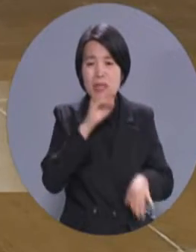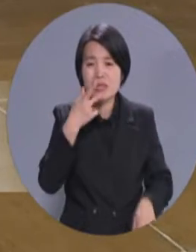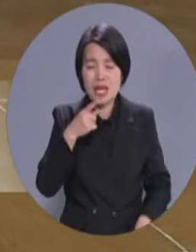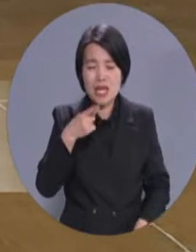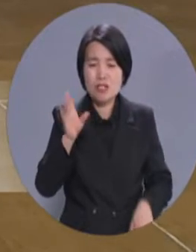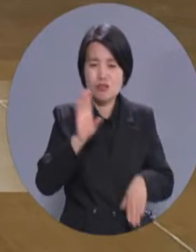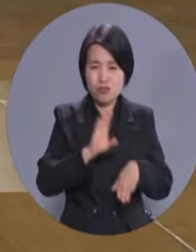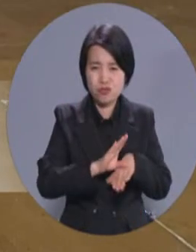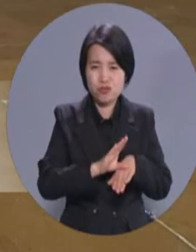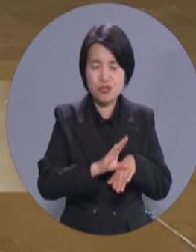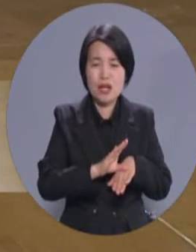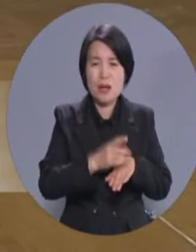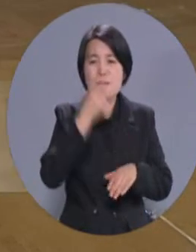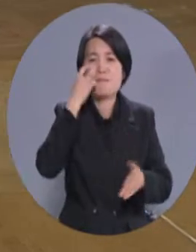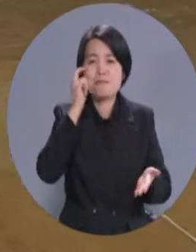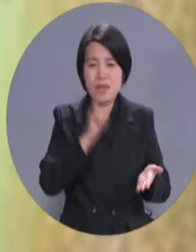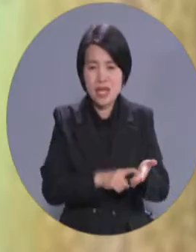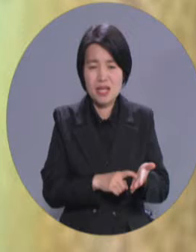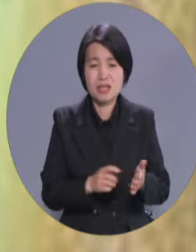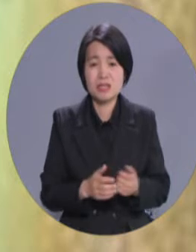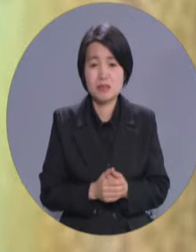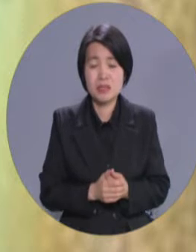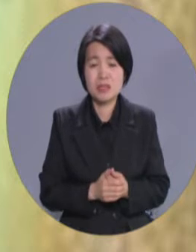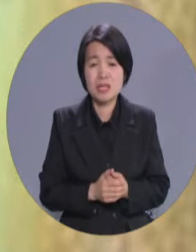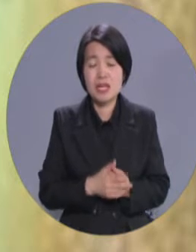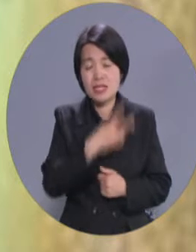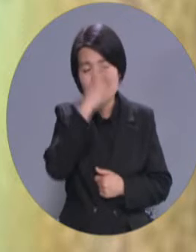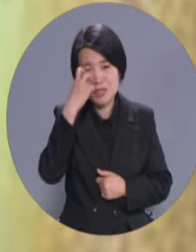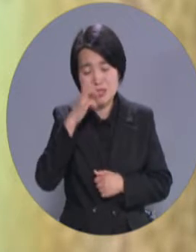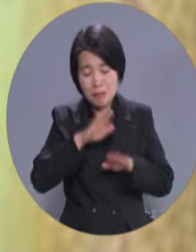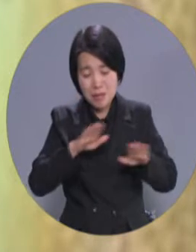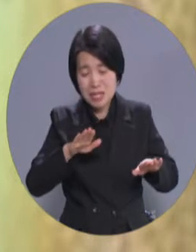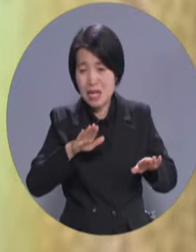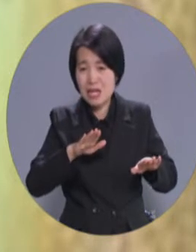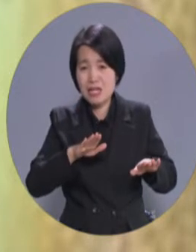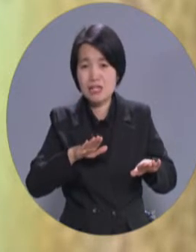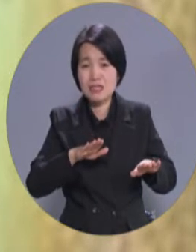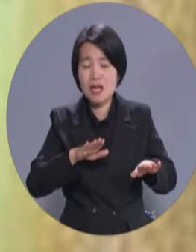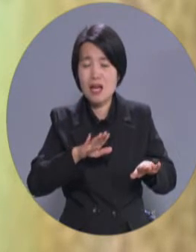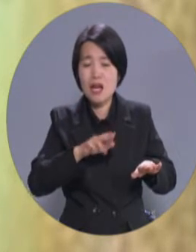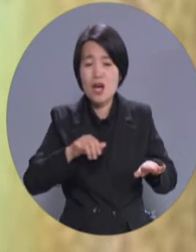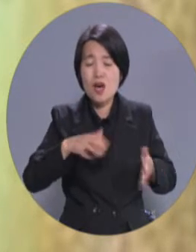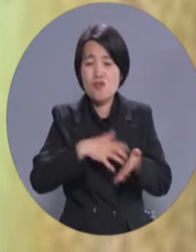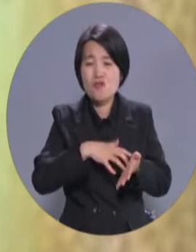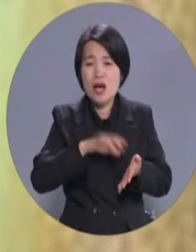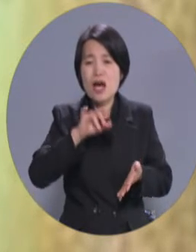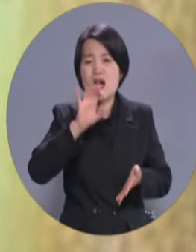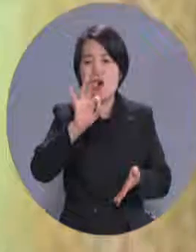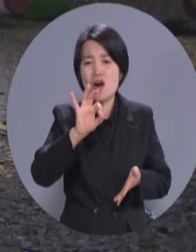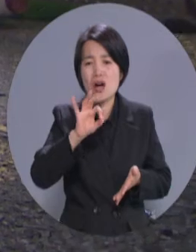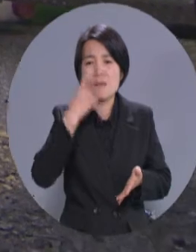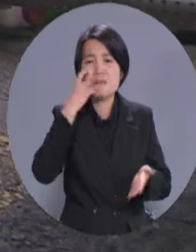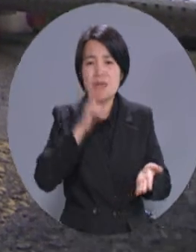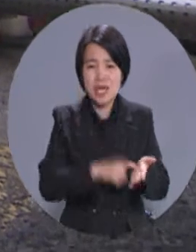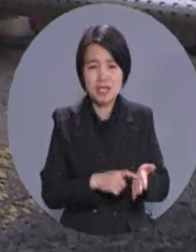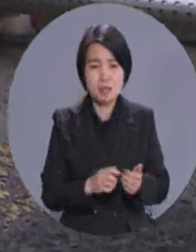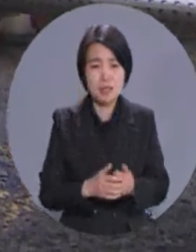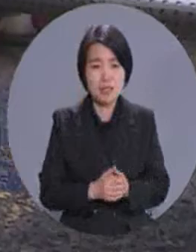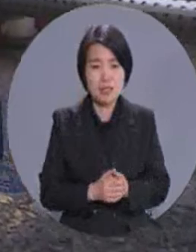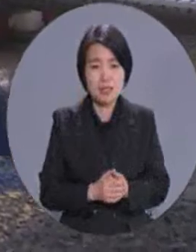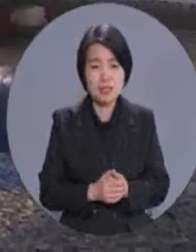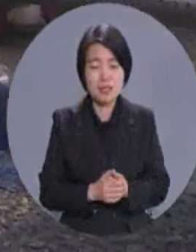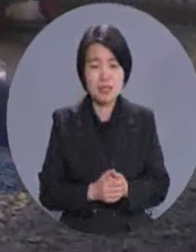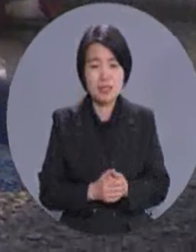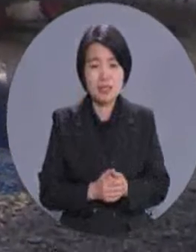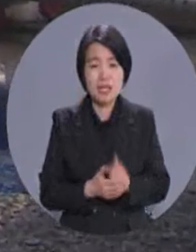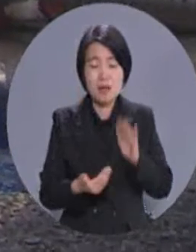추가로 공식적으로 확인됐습니다. 수면실 장판 아래에서 빈대 10여 마리가 발견된 겁니다. 방역 전문 업체와